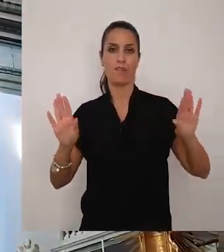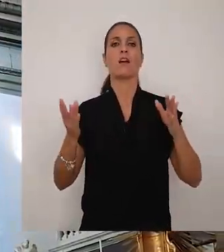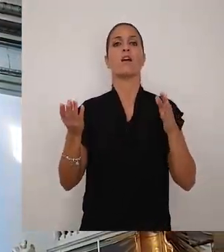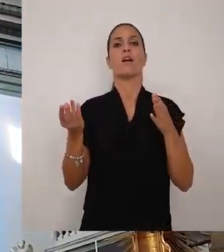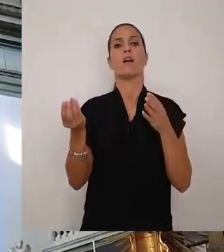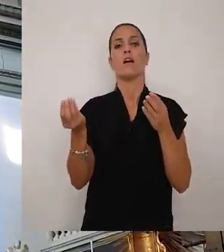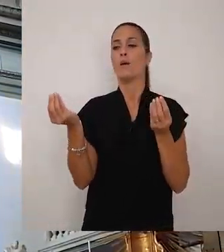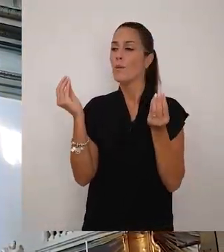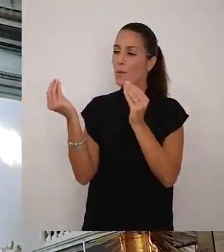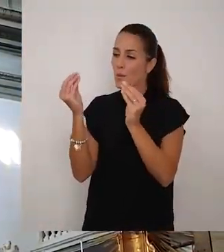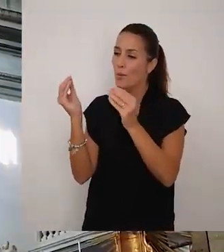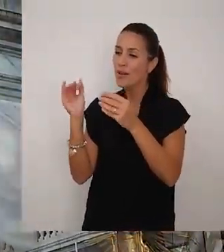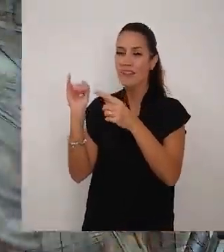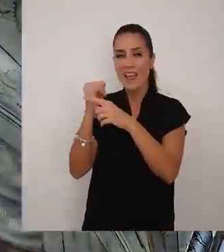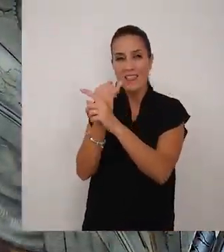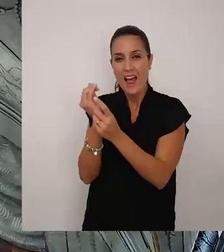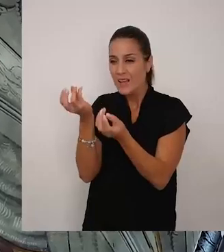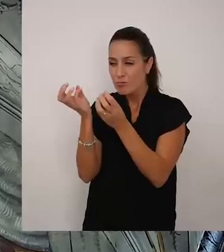le consuetudini formali del rococò.